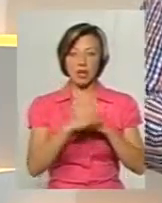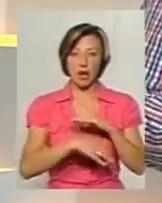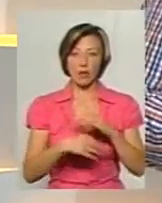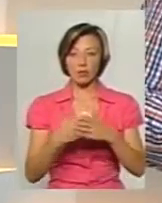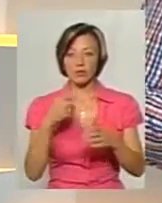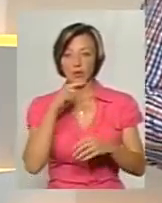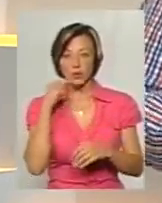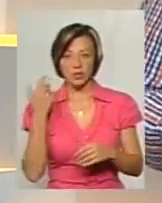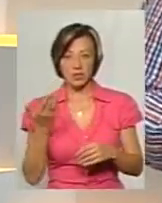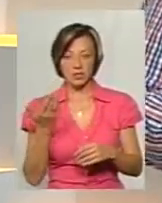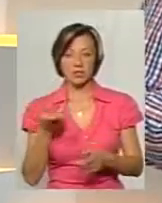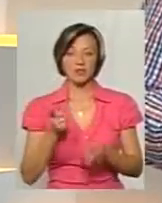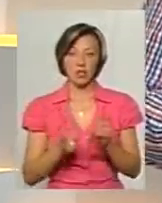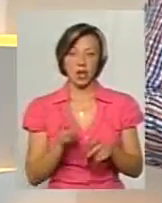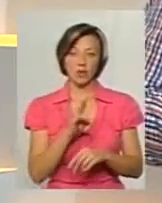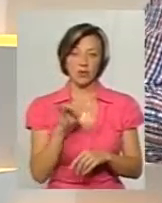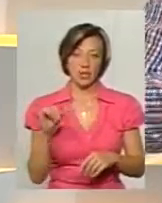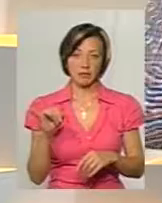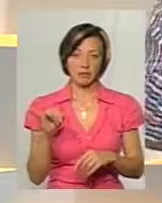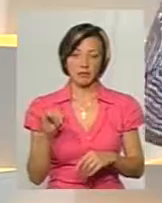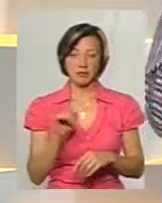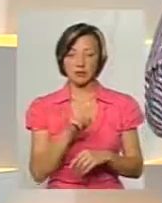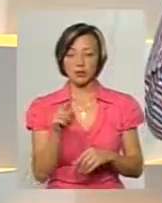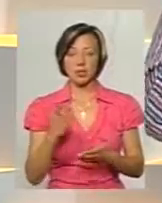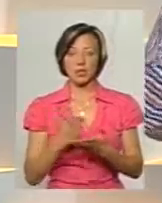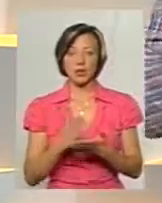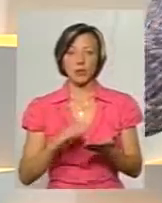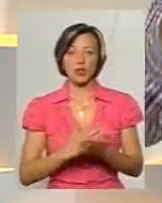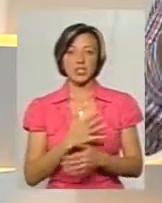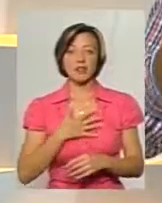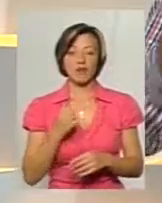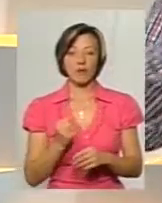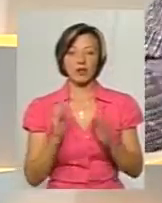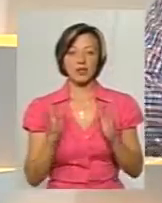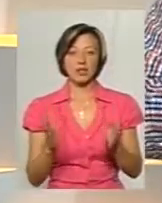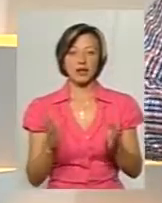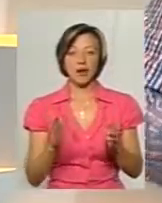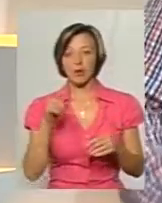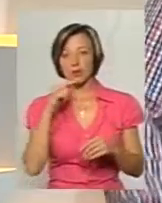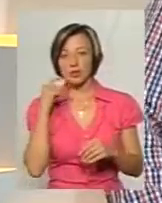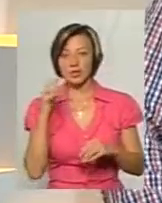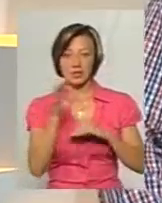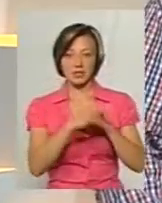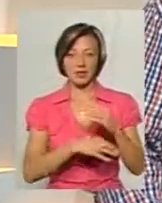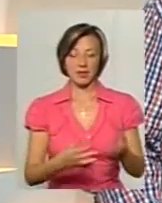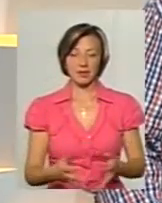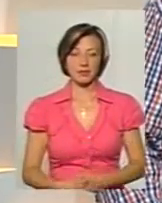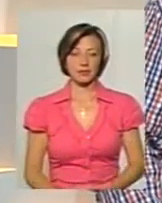від Росії? Звичайно, ні. Тому в них є політична воля тільки або Росії, або Заходу.